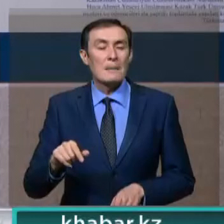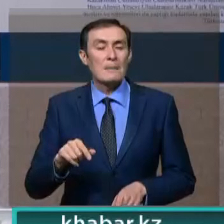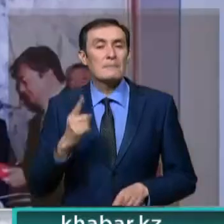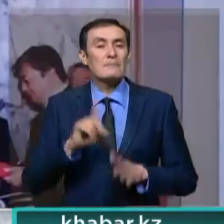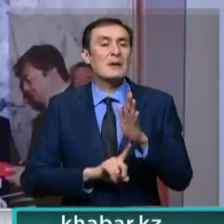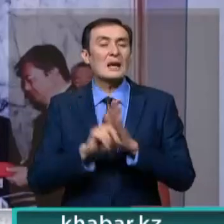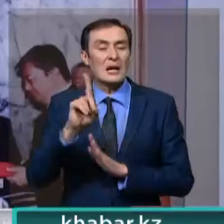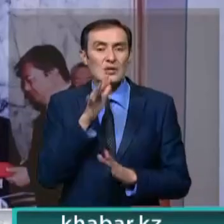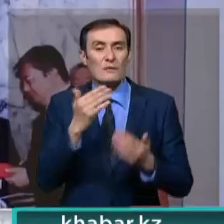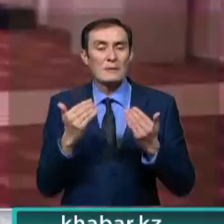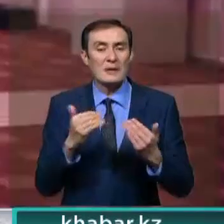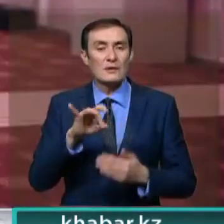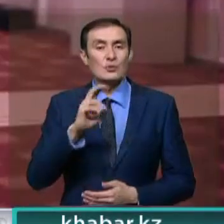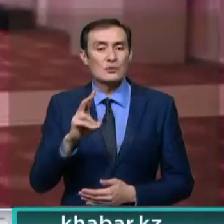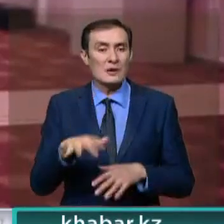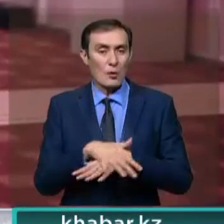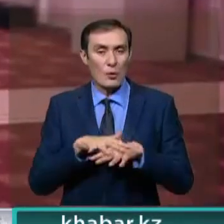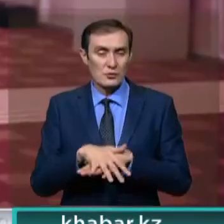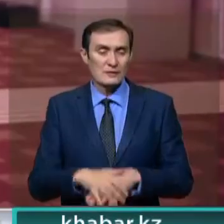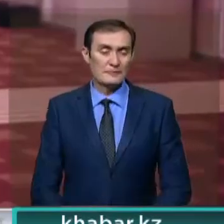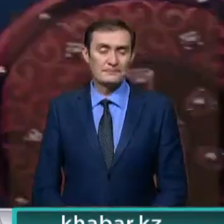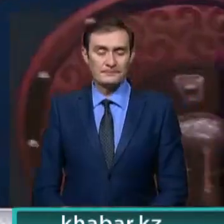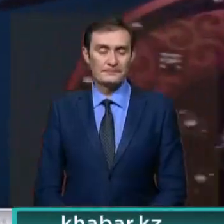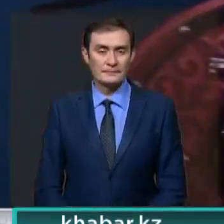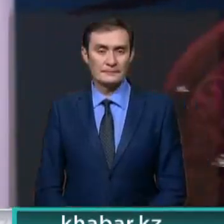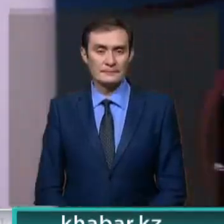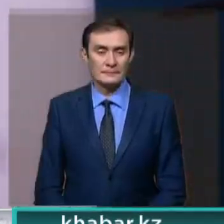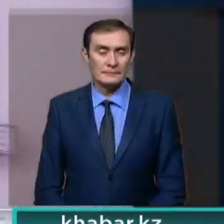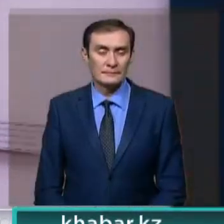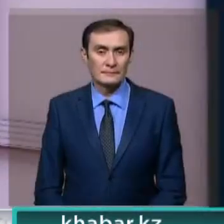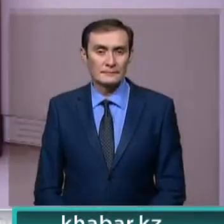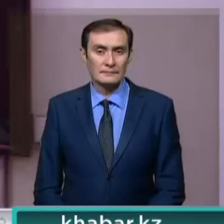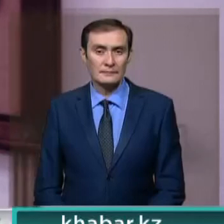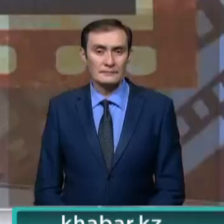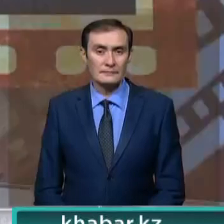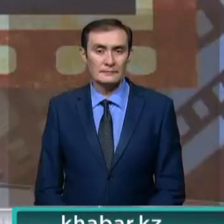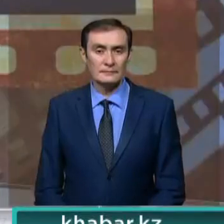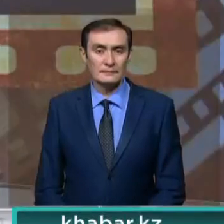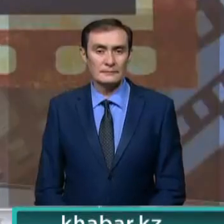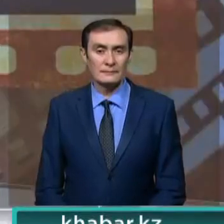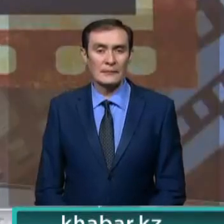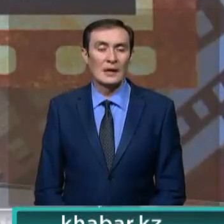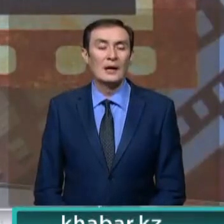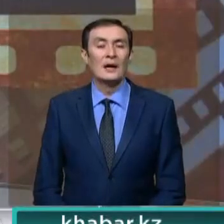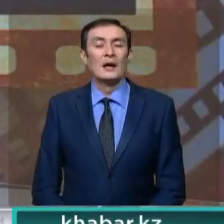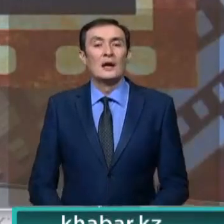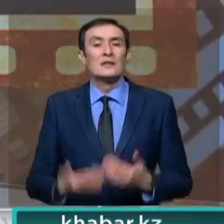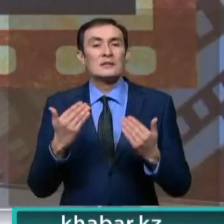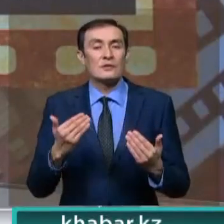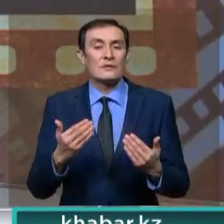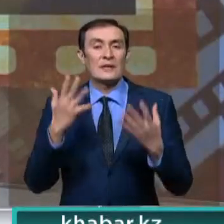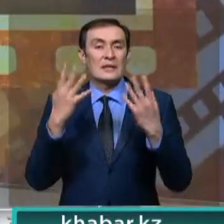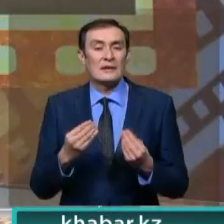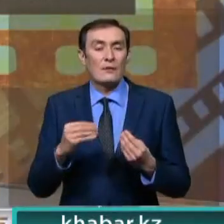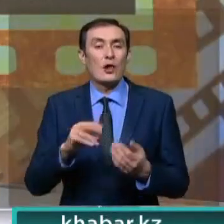патриарха современного тюркского мира. Айдана Крепжанова, Мируэрт Канагат. Итоги дня. Одним из главных событий, проходящего в